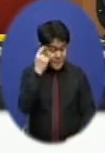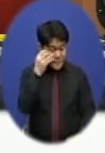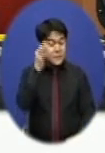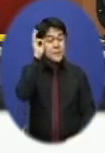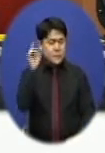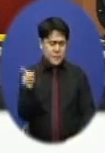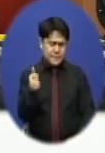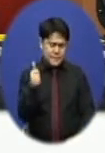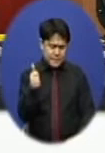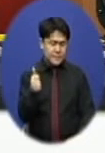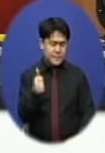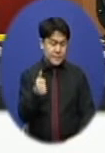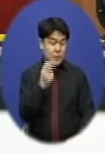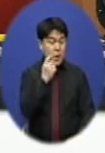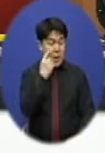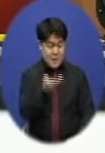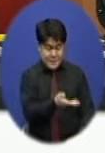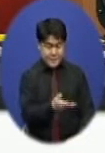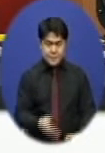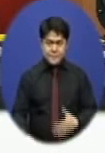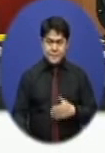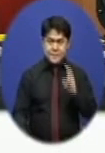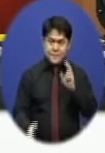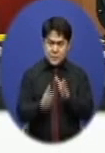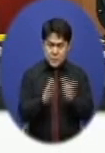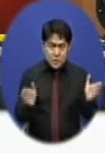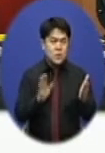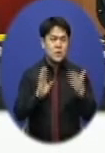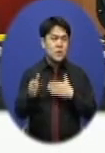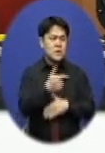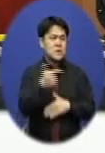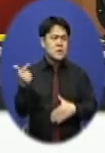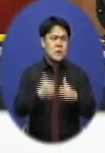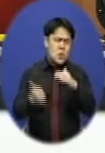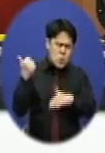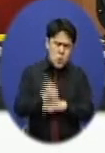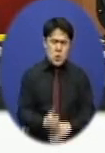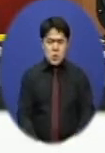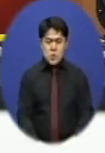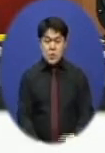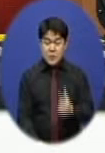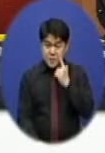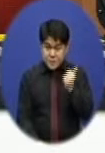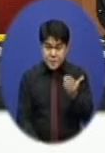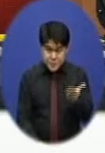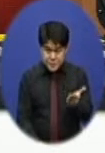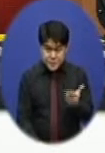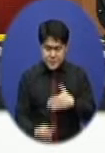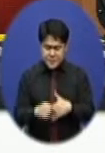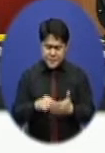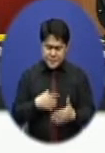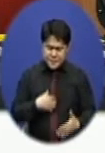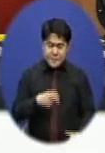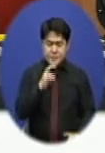난다. 그래서 가사가 굉장히 불러봐라. 그럼 이게 대박 난 거 아니에요. 아유, 그때. 그랬군요. 그래서 우리 아버님도 가슴 아프게 노래를 네,